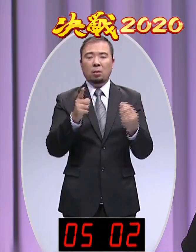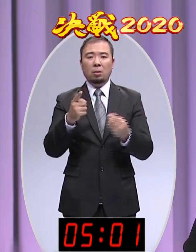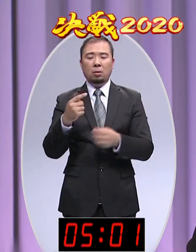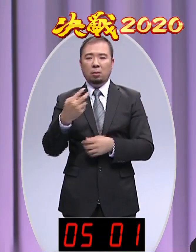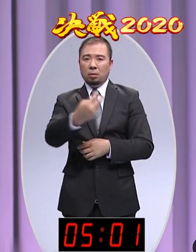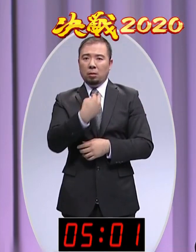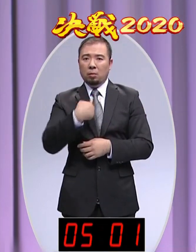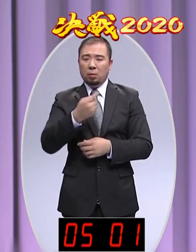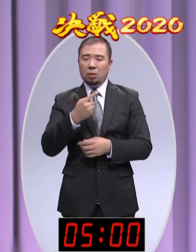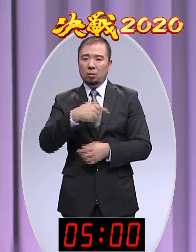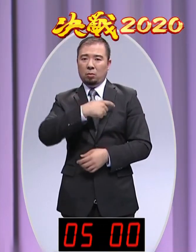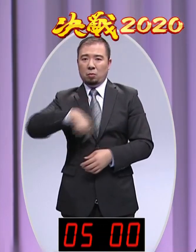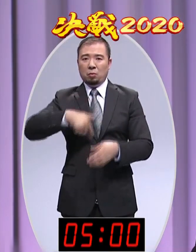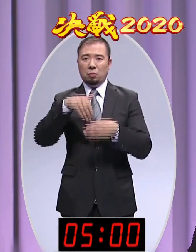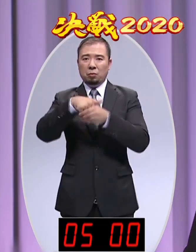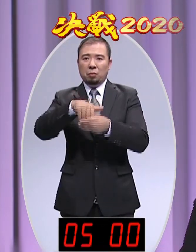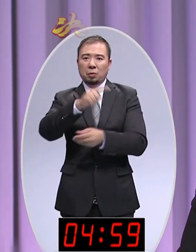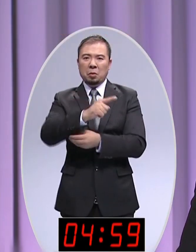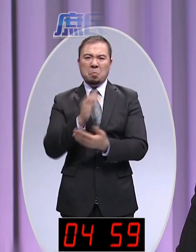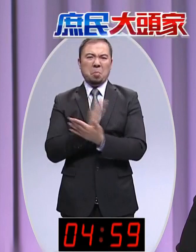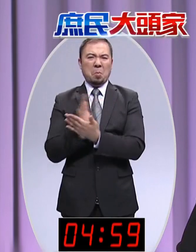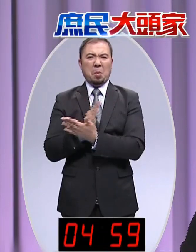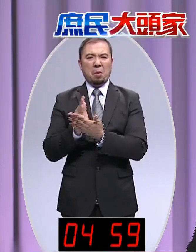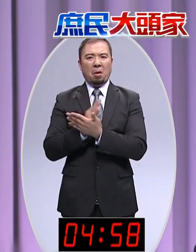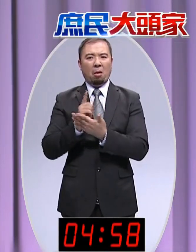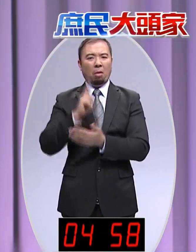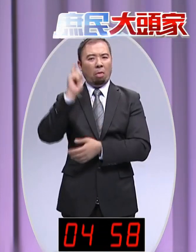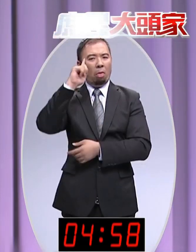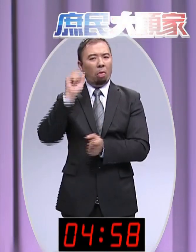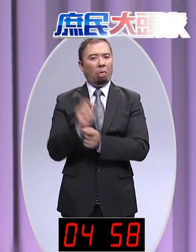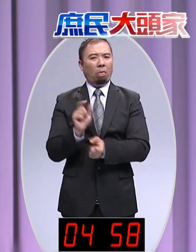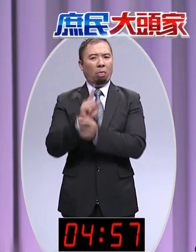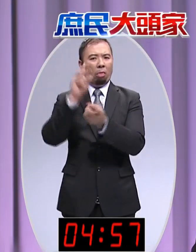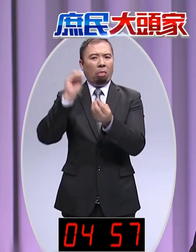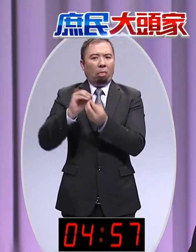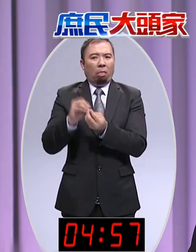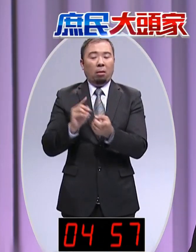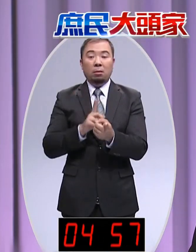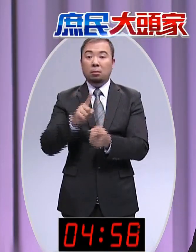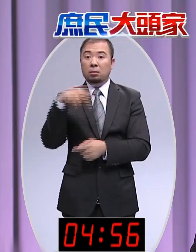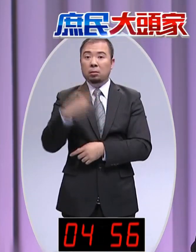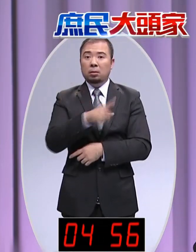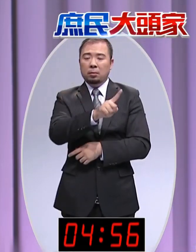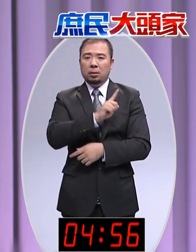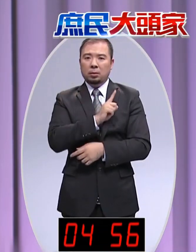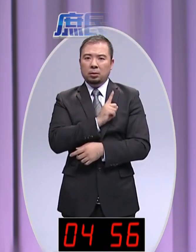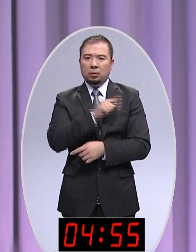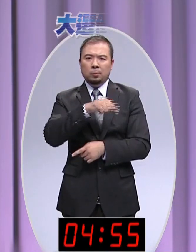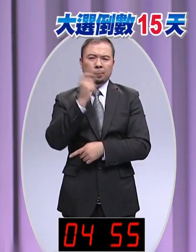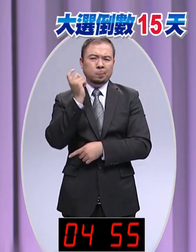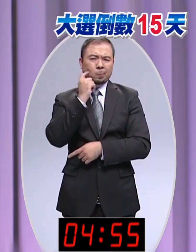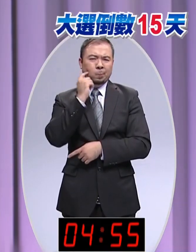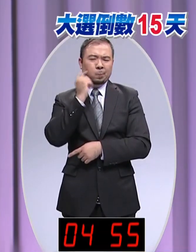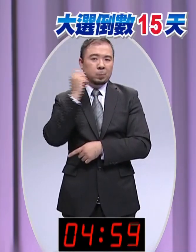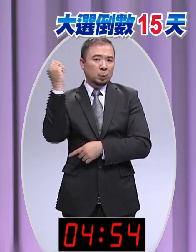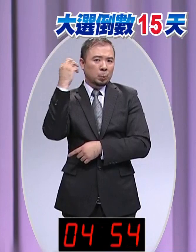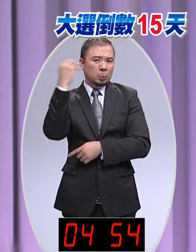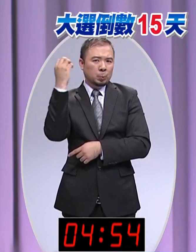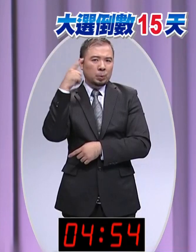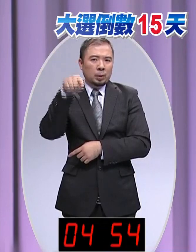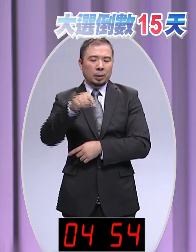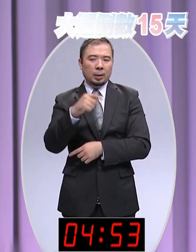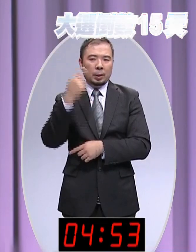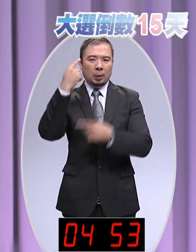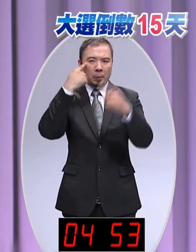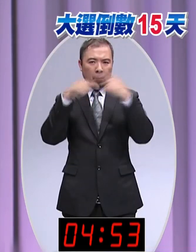处。他们用金钱介入我们的选举，用假讯息来误导我们的民众，用退伍